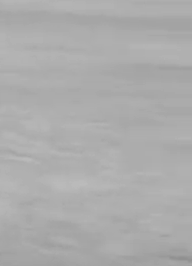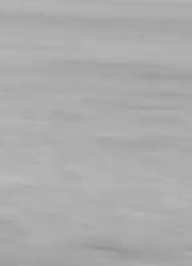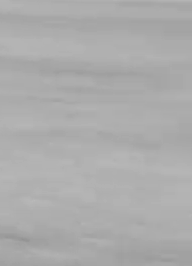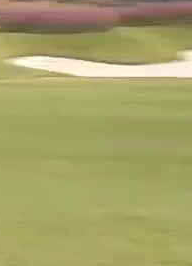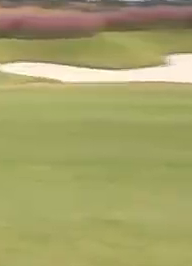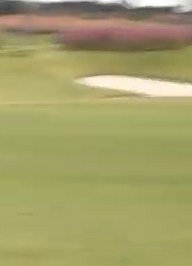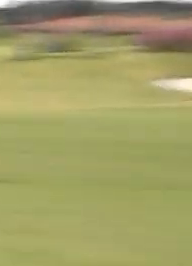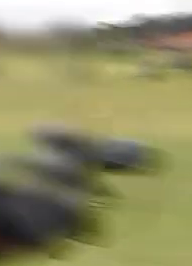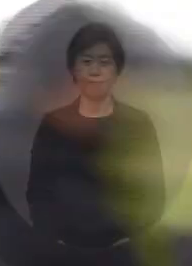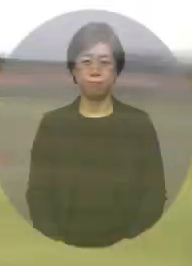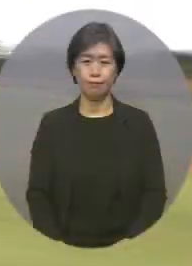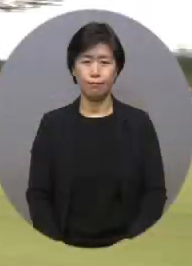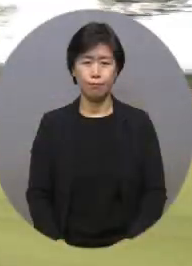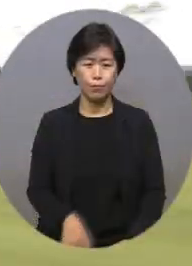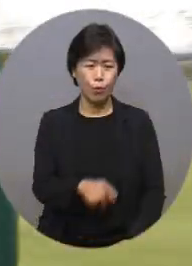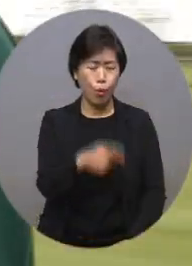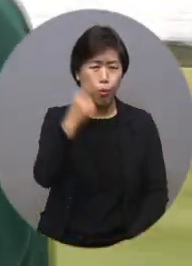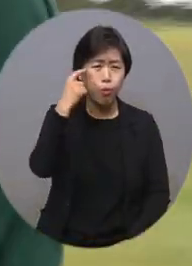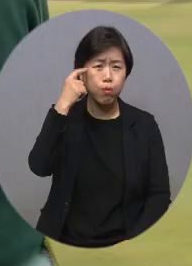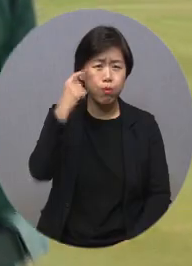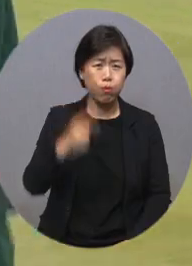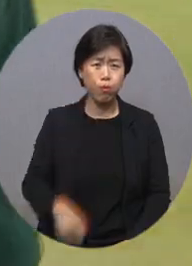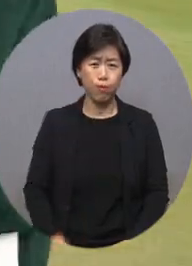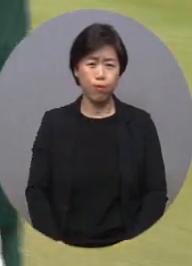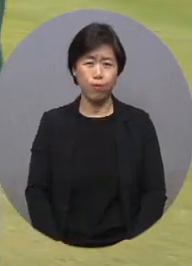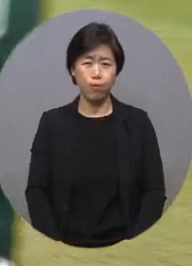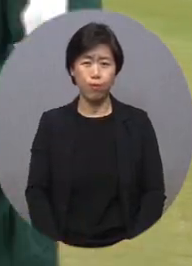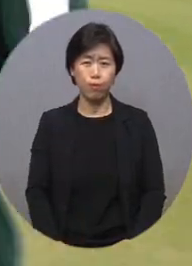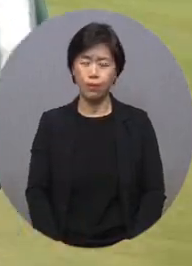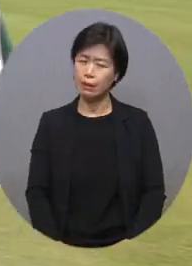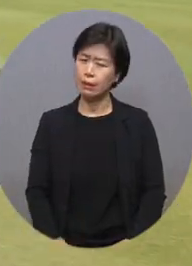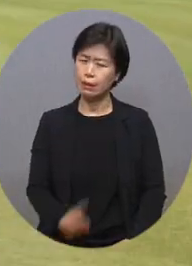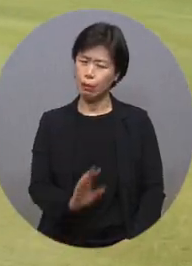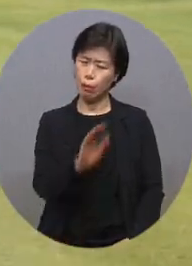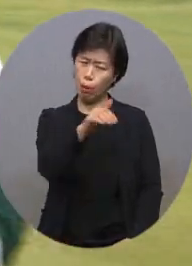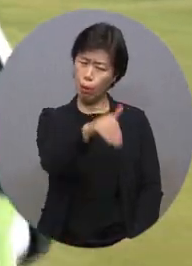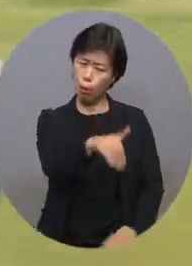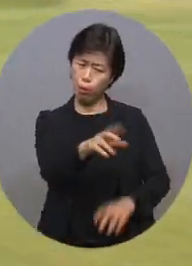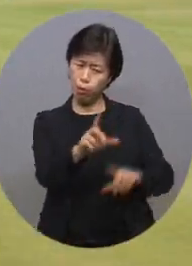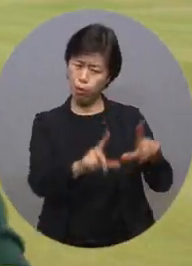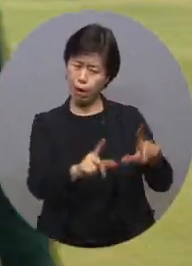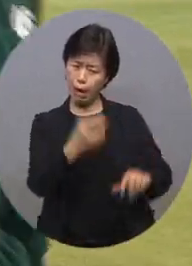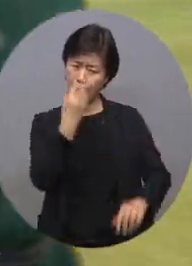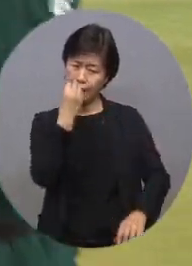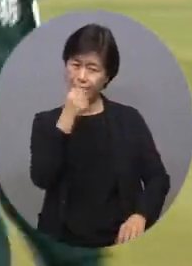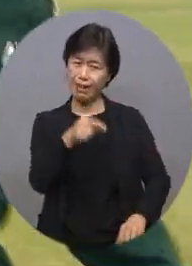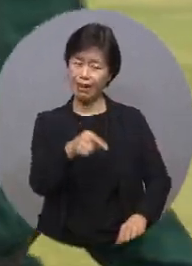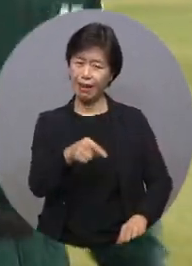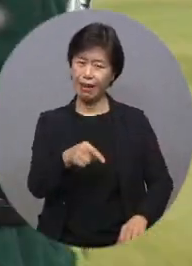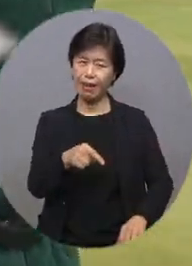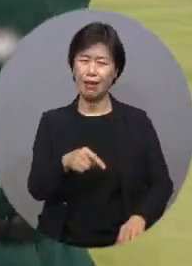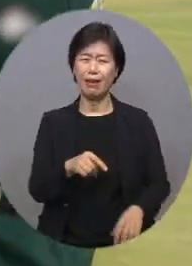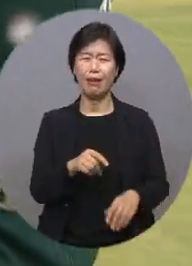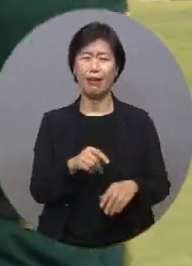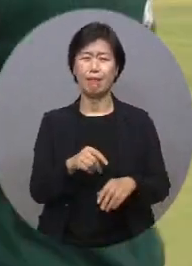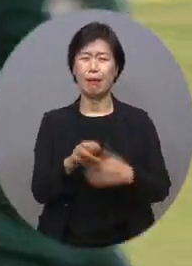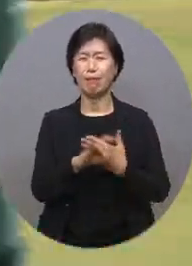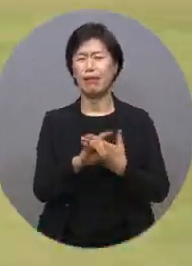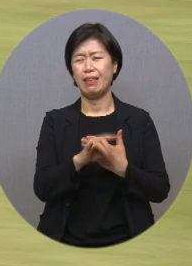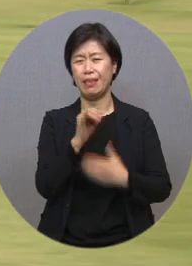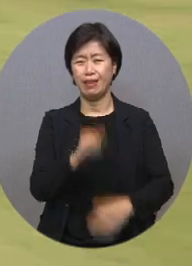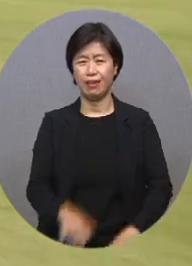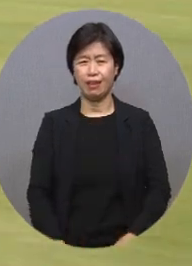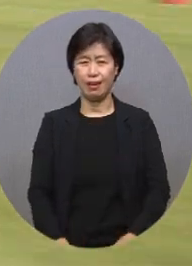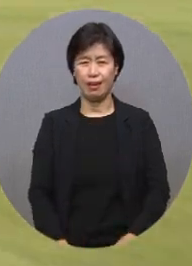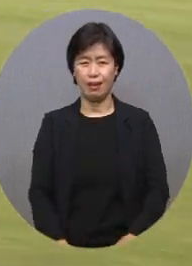어떻게 이렇게 됐지? 깐부. 왜 그래요? 라이가 이렇게 약간 풍랑이었어. 아, 칠 좀 짧게 잡았어야